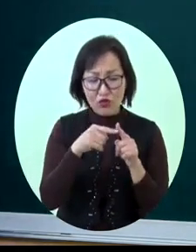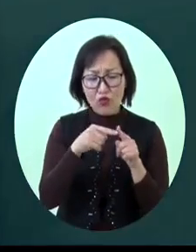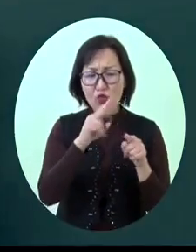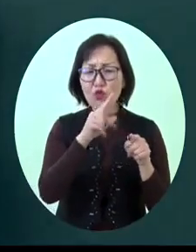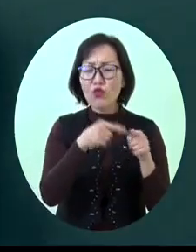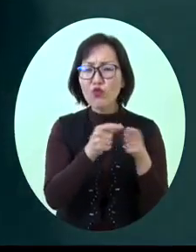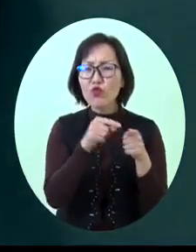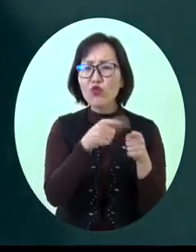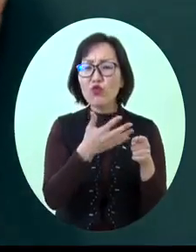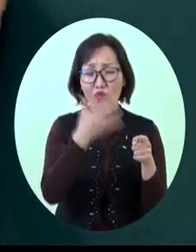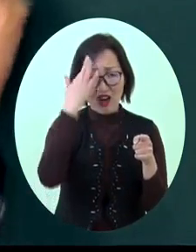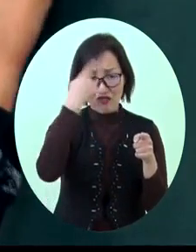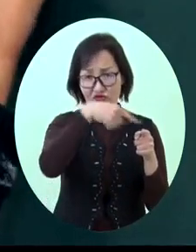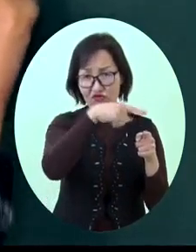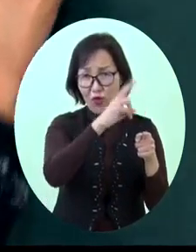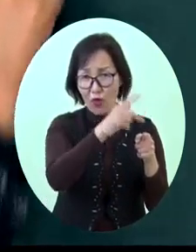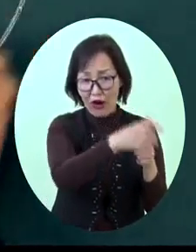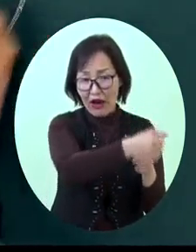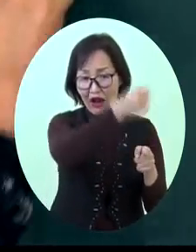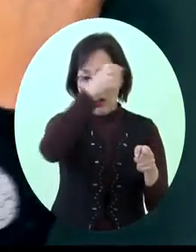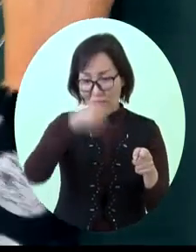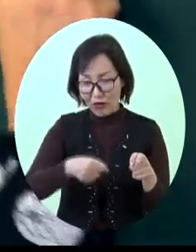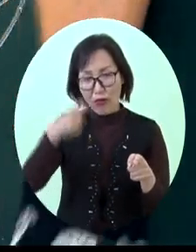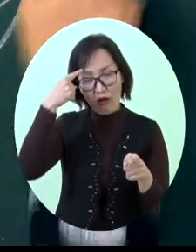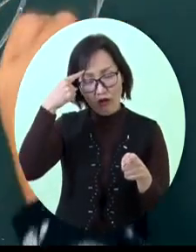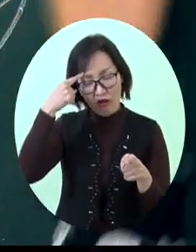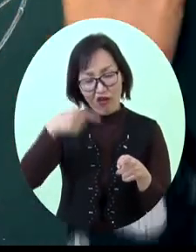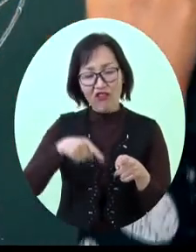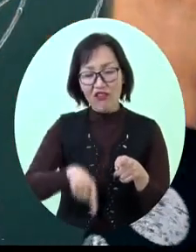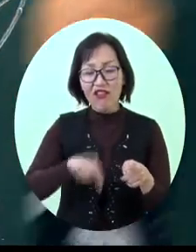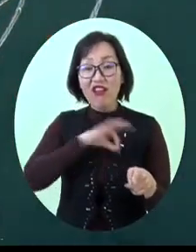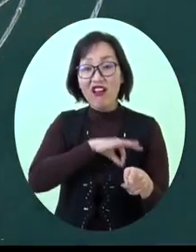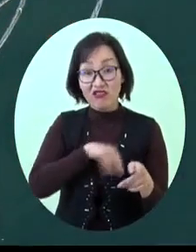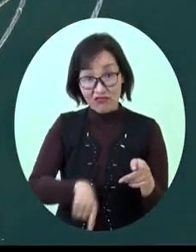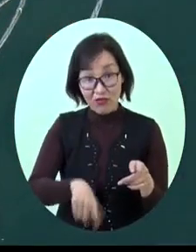байгаа гадаад үг. За гадаад үг учраас